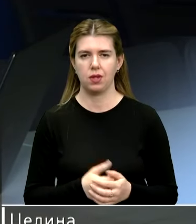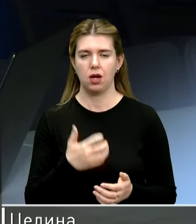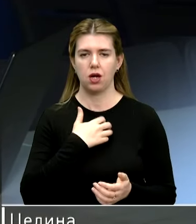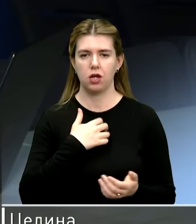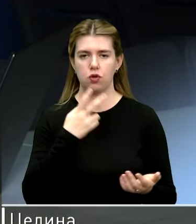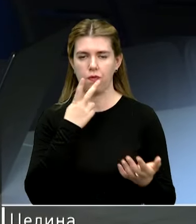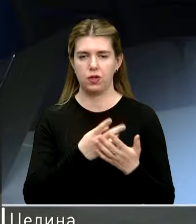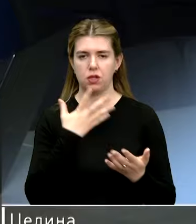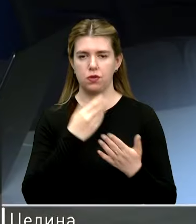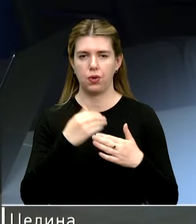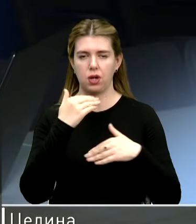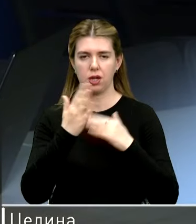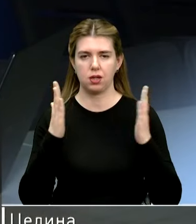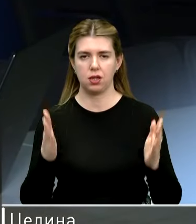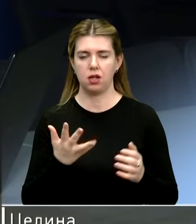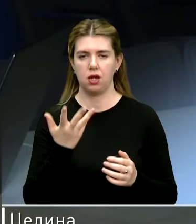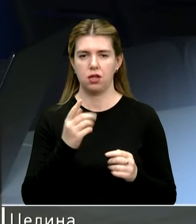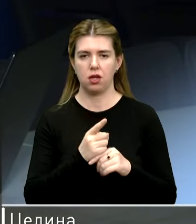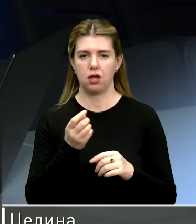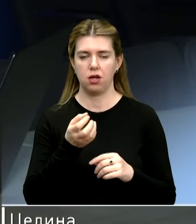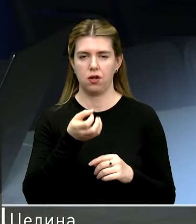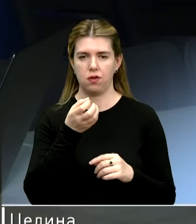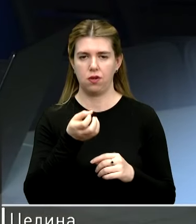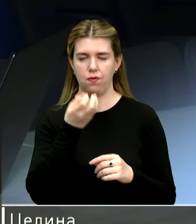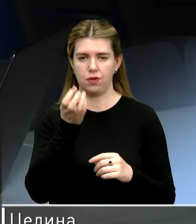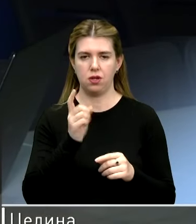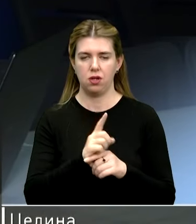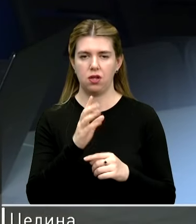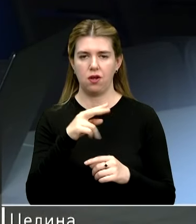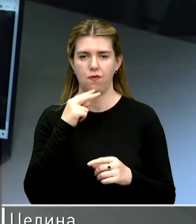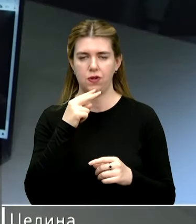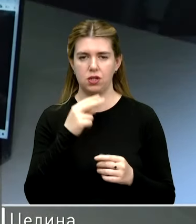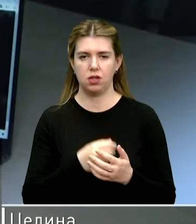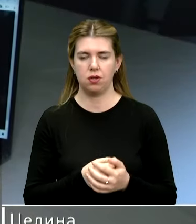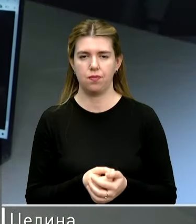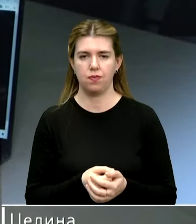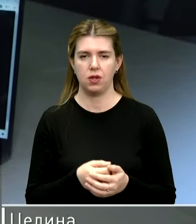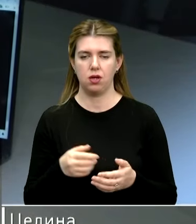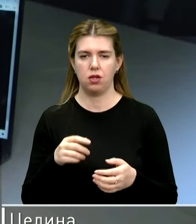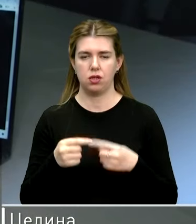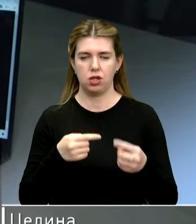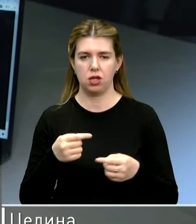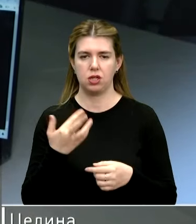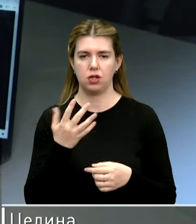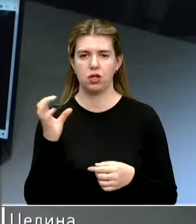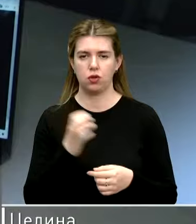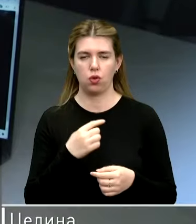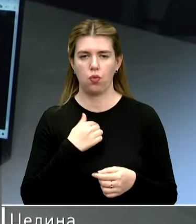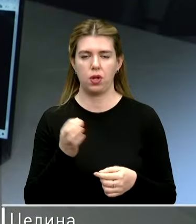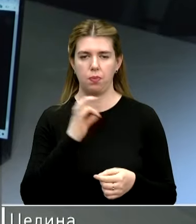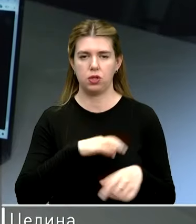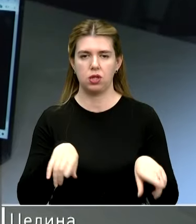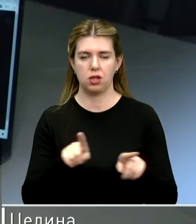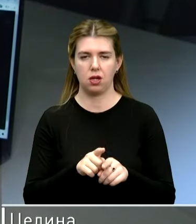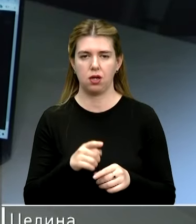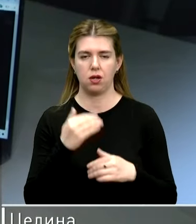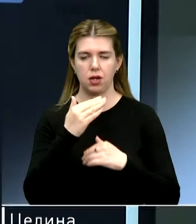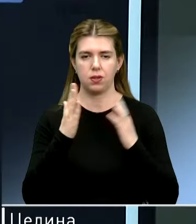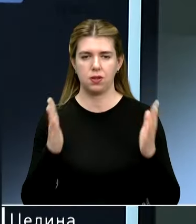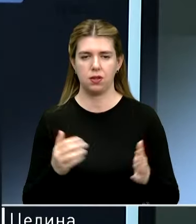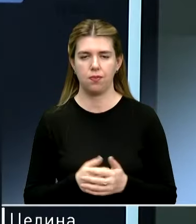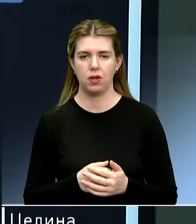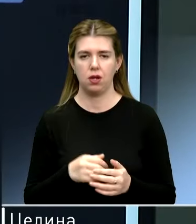Хочу видеть на своей картине цветущие вишневые деревья вдоль тропинки. И через несколько секунд у меня получается вот такая